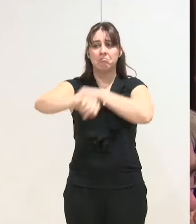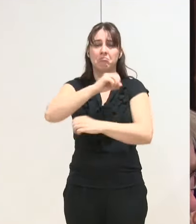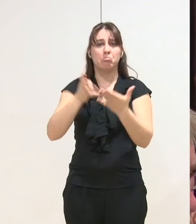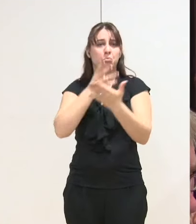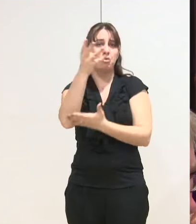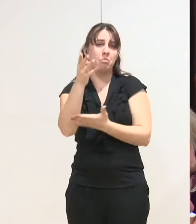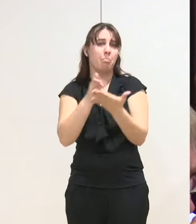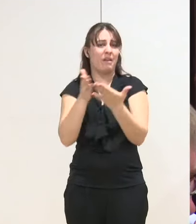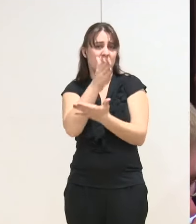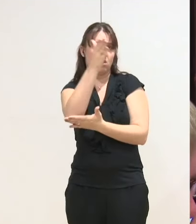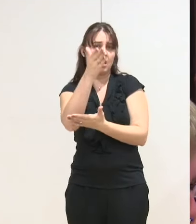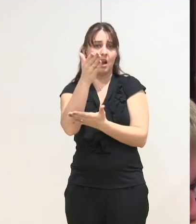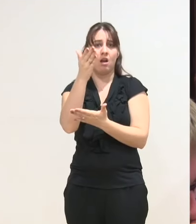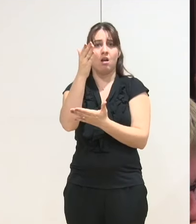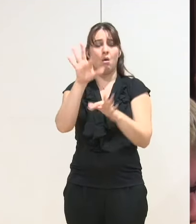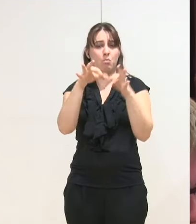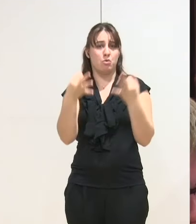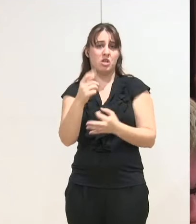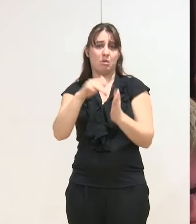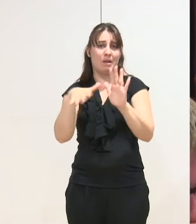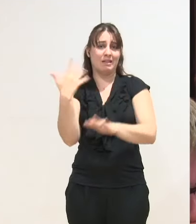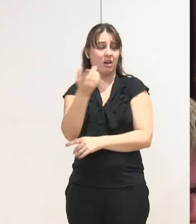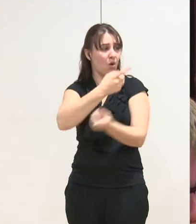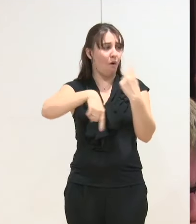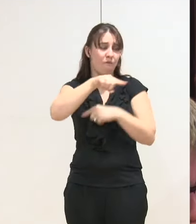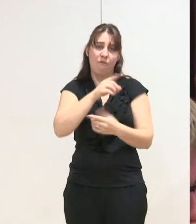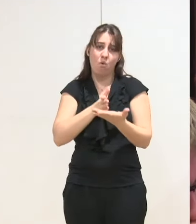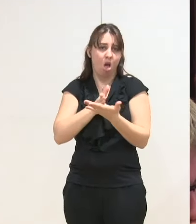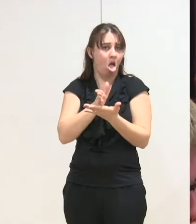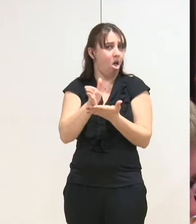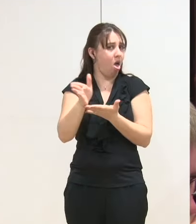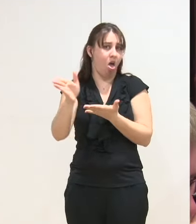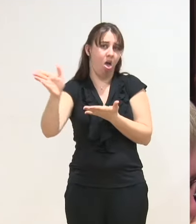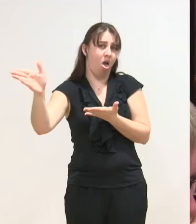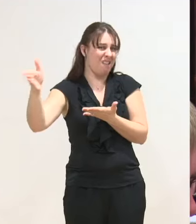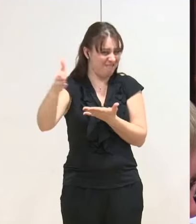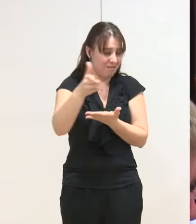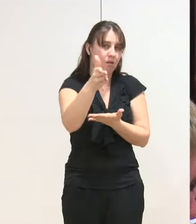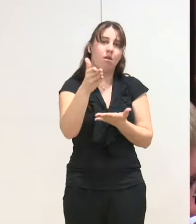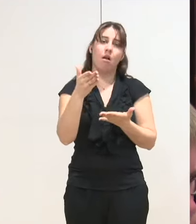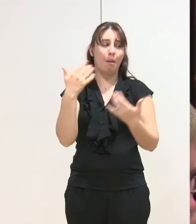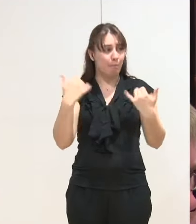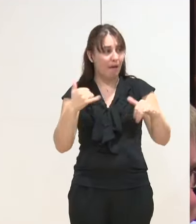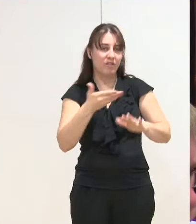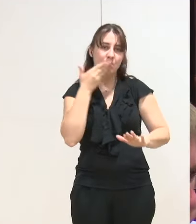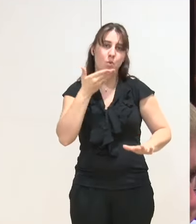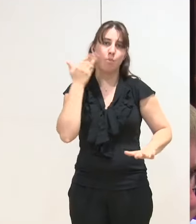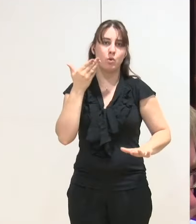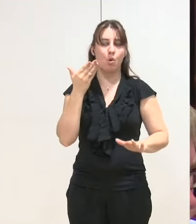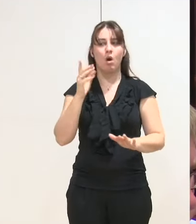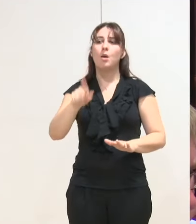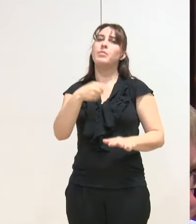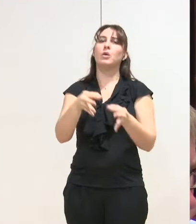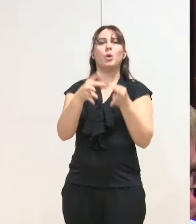2015 vous ne prenez pas cette voie-là il est encore temps sans aucun doute d'améliorer certaines choses loin de nous l'idée de tirer un